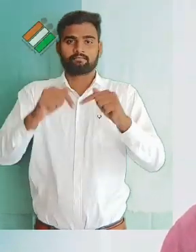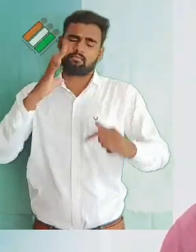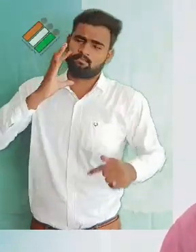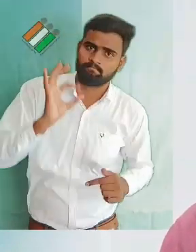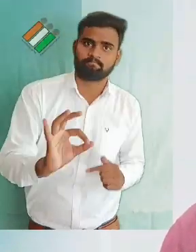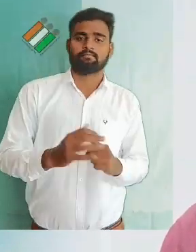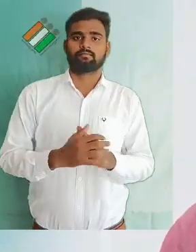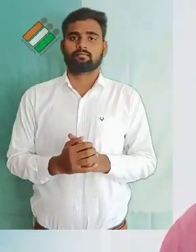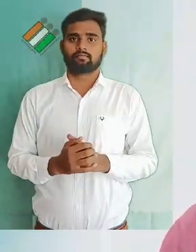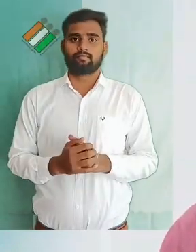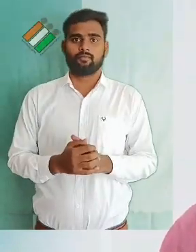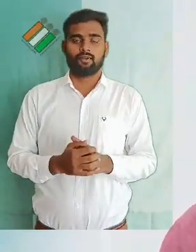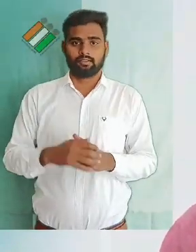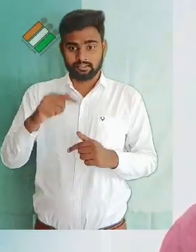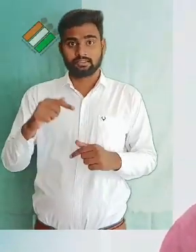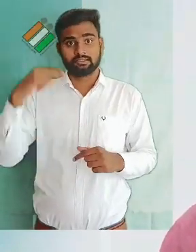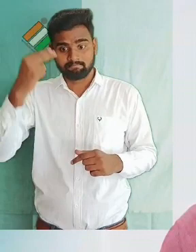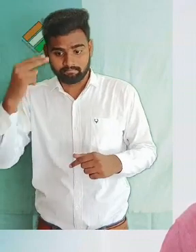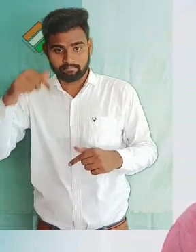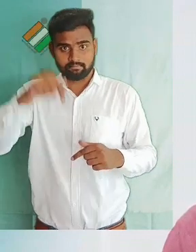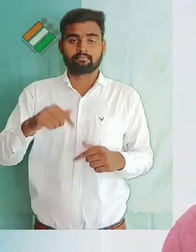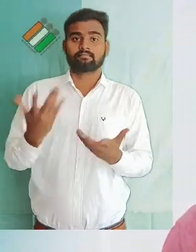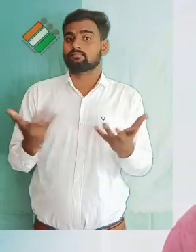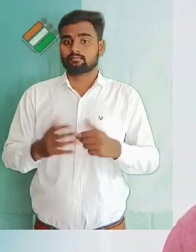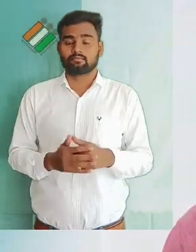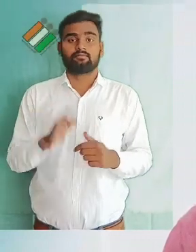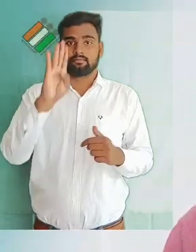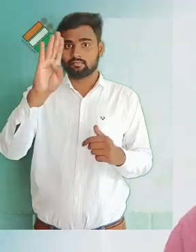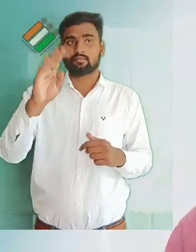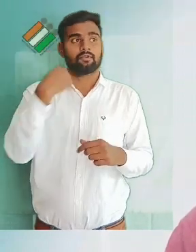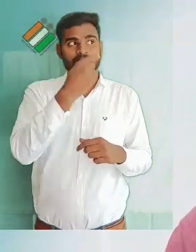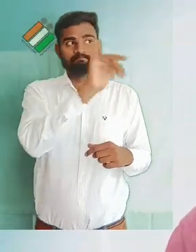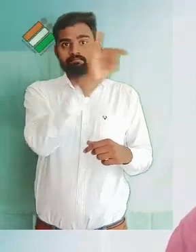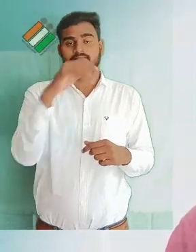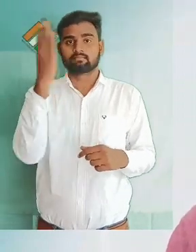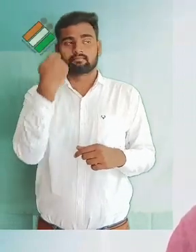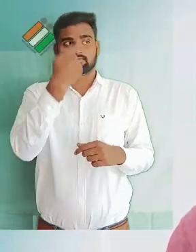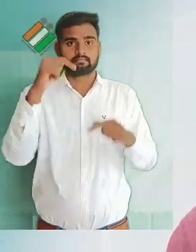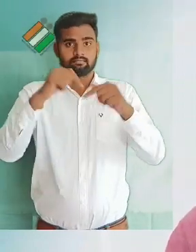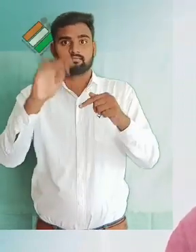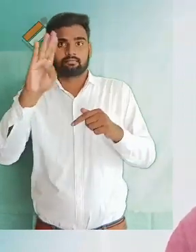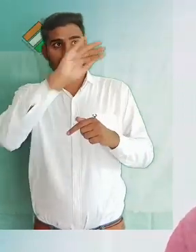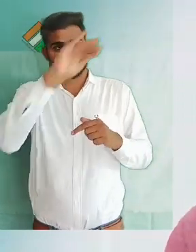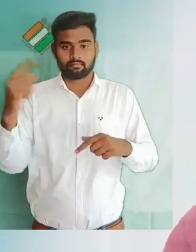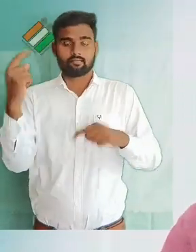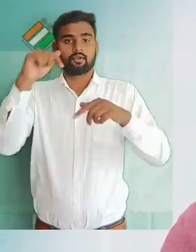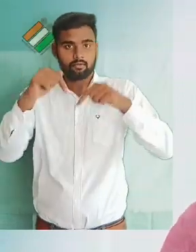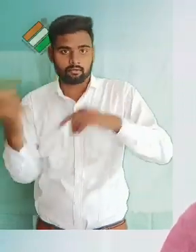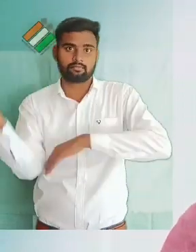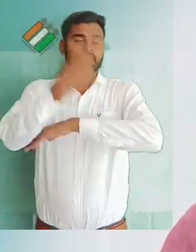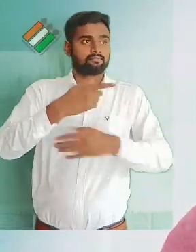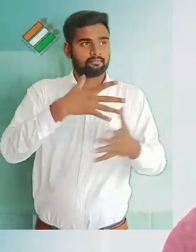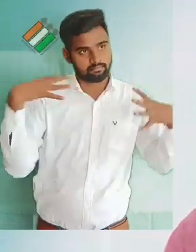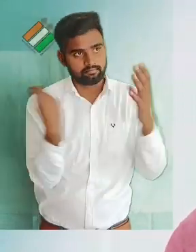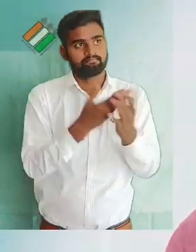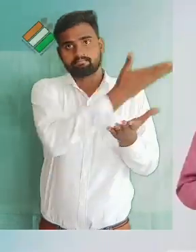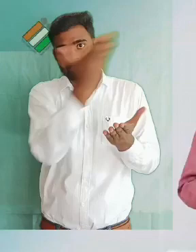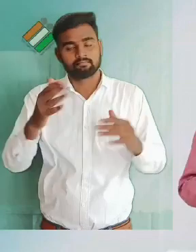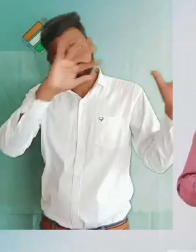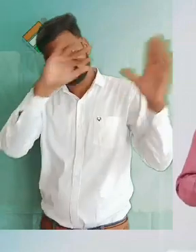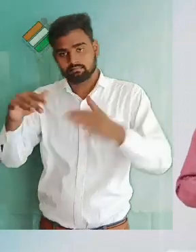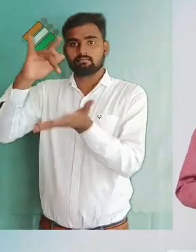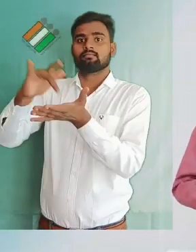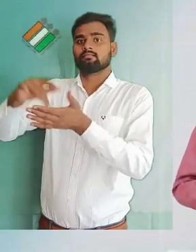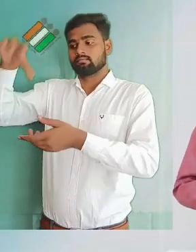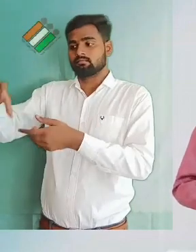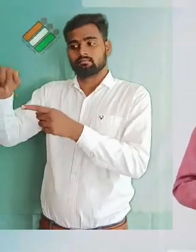इस बार वोटर आईडी कार्ड लेकर वोटिंग वाले दिन हम सबको वोटिंग बूथ पर जाना है और वोट करना है।